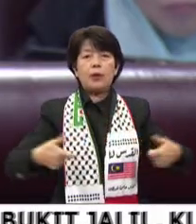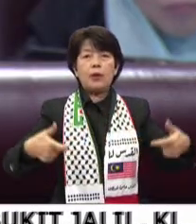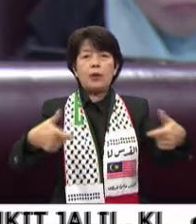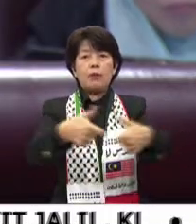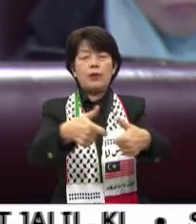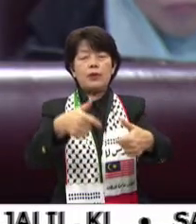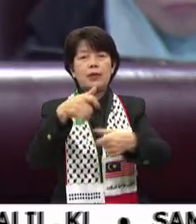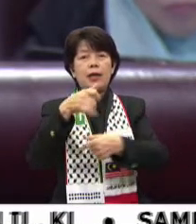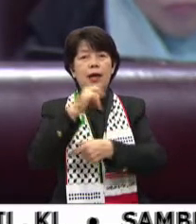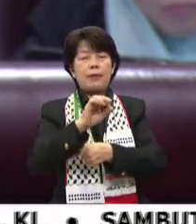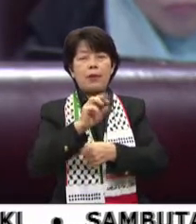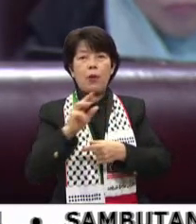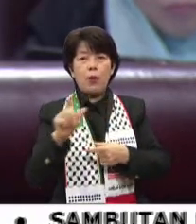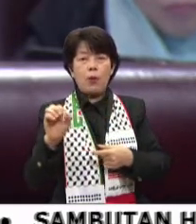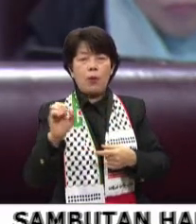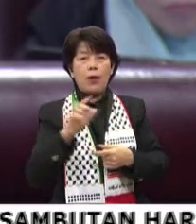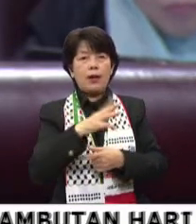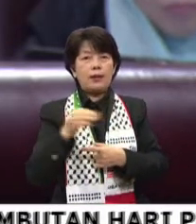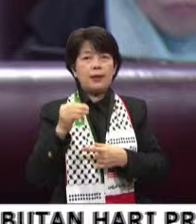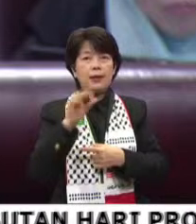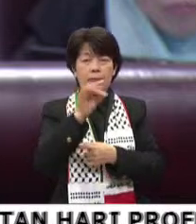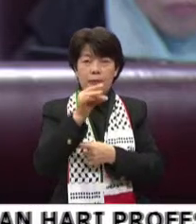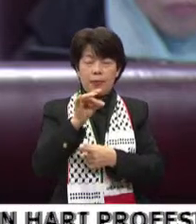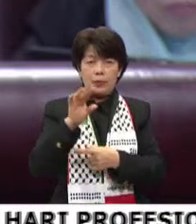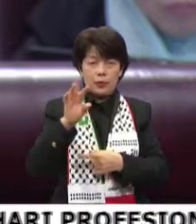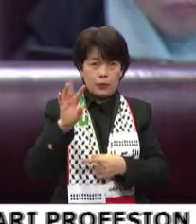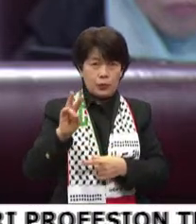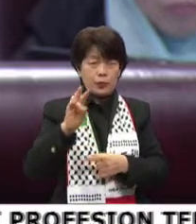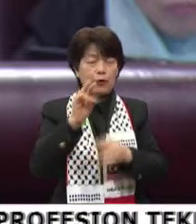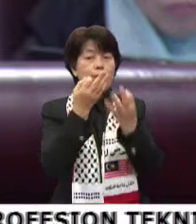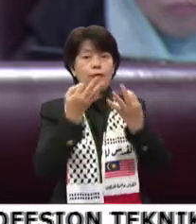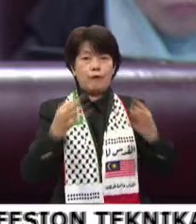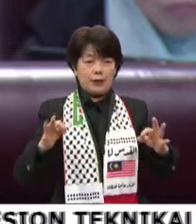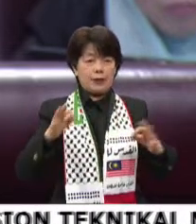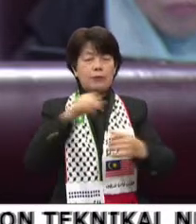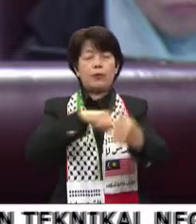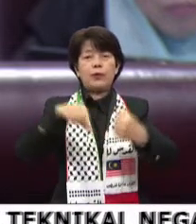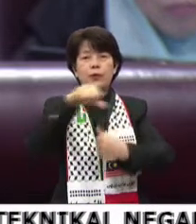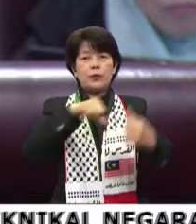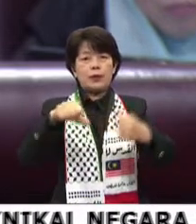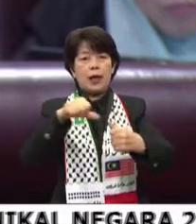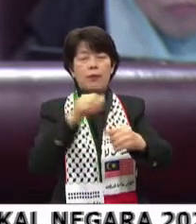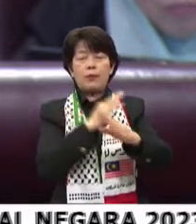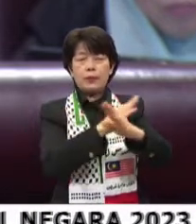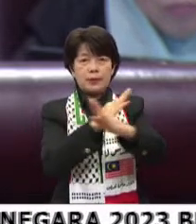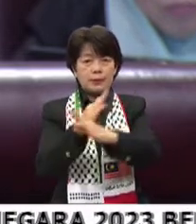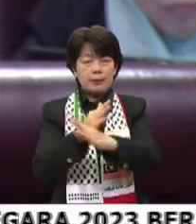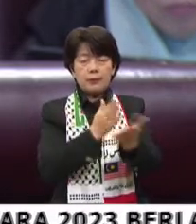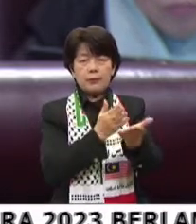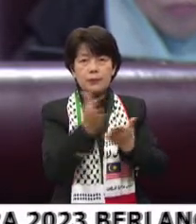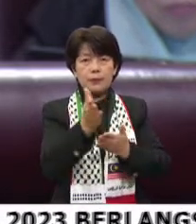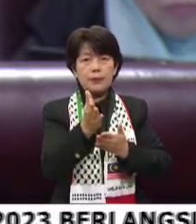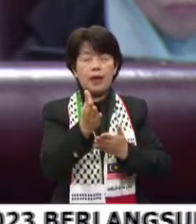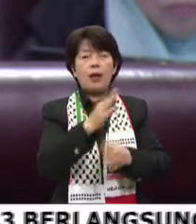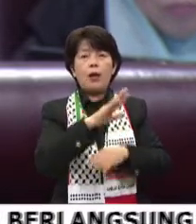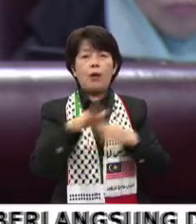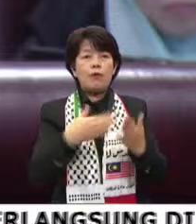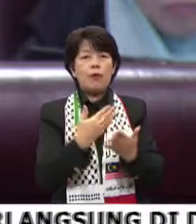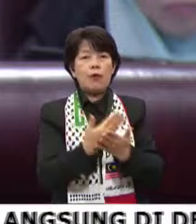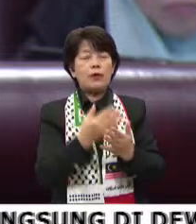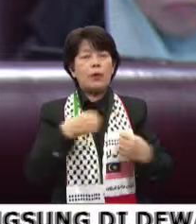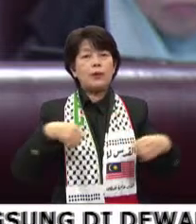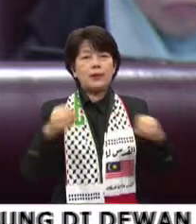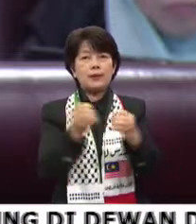number nombor 87 dengan izin freedom of Association and protection of the Rights to